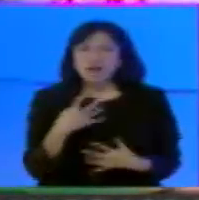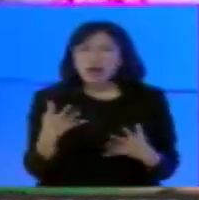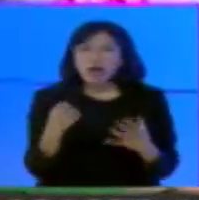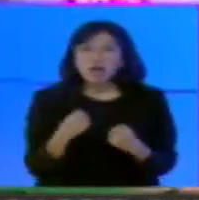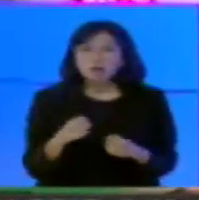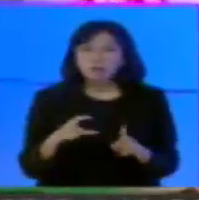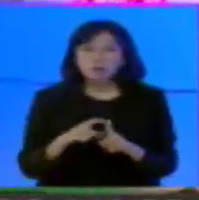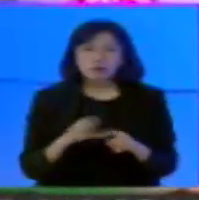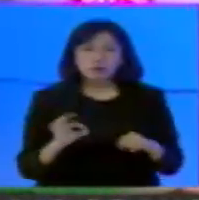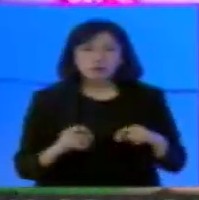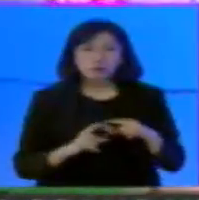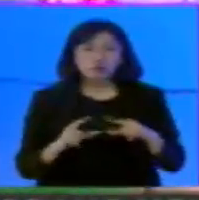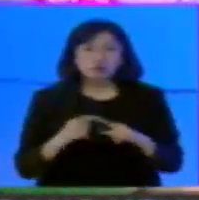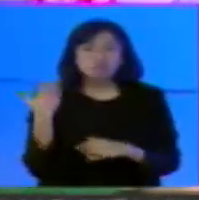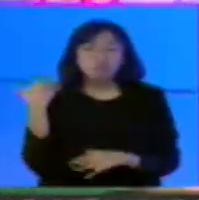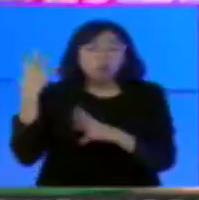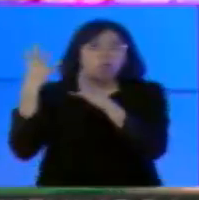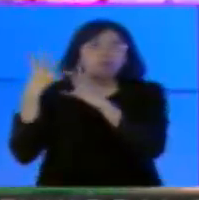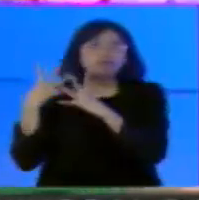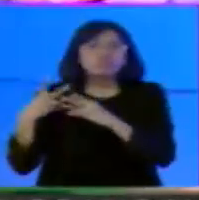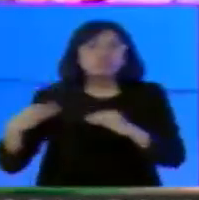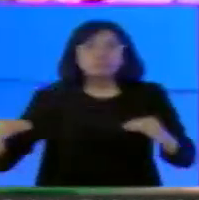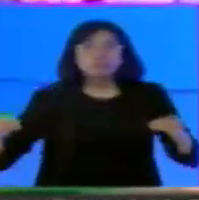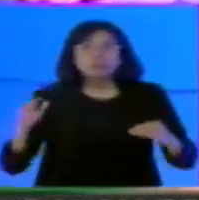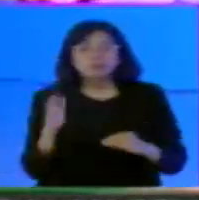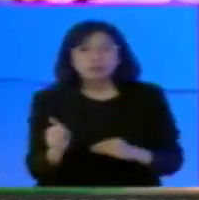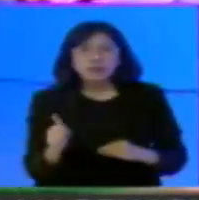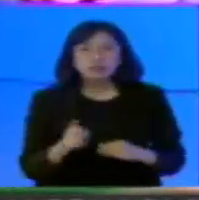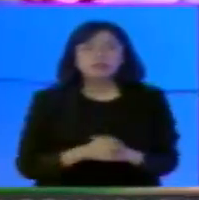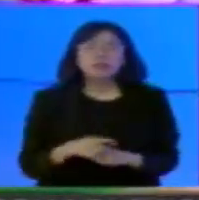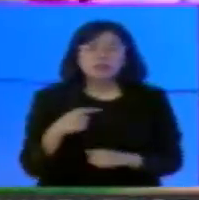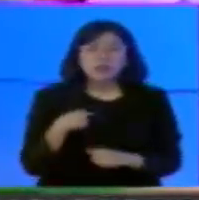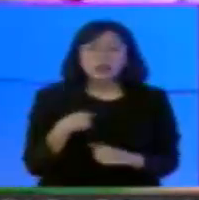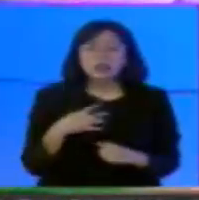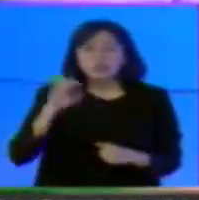Dan juga saya bisa menyesal lagi apa yang saya lakukan.